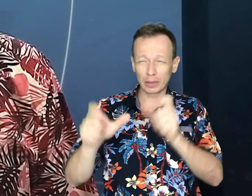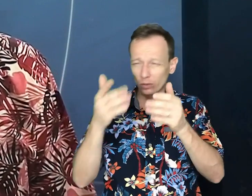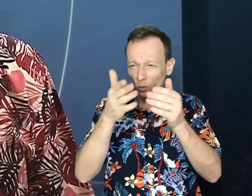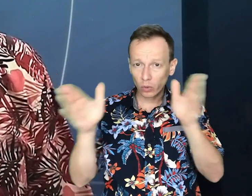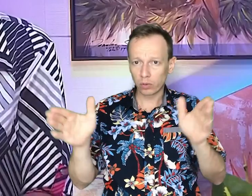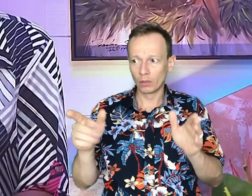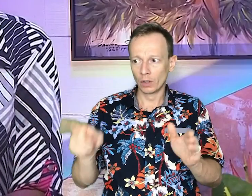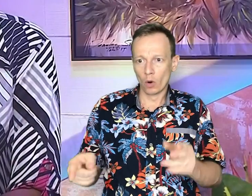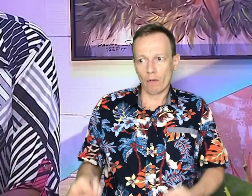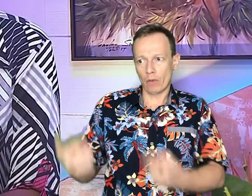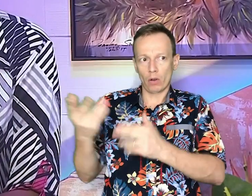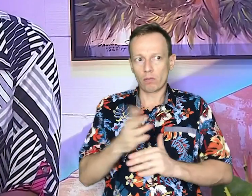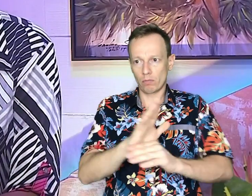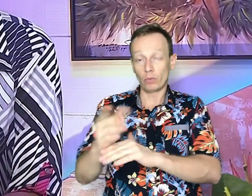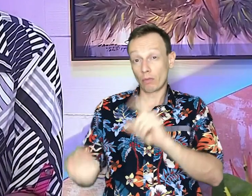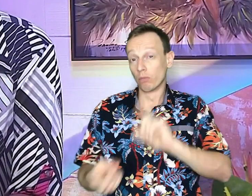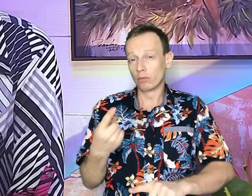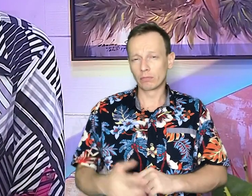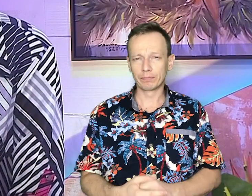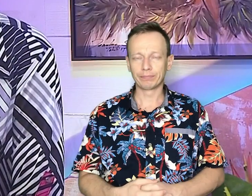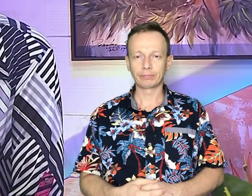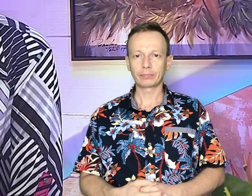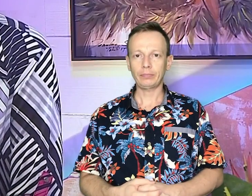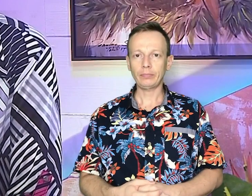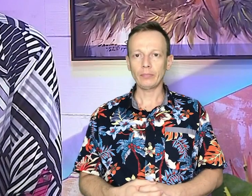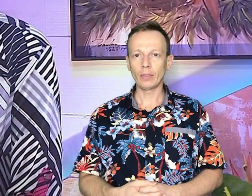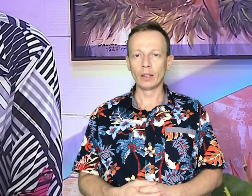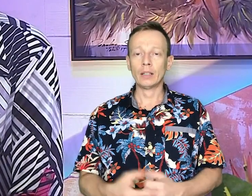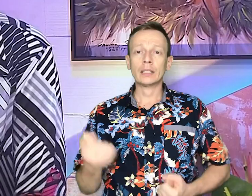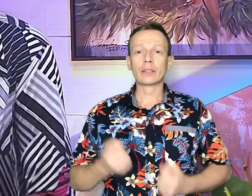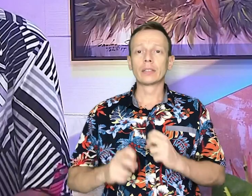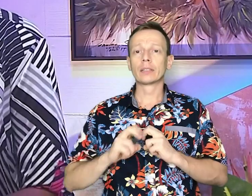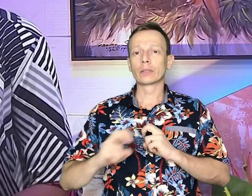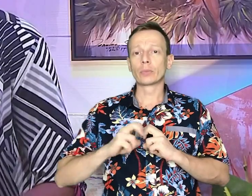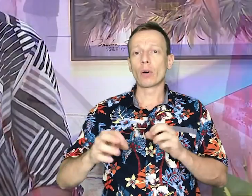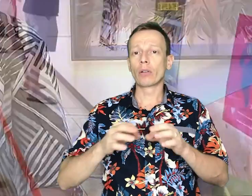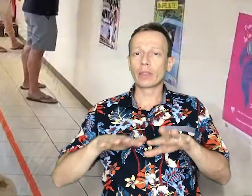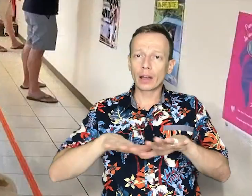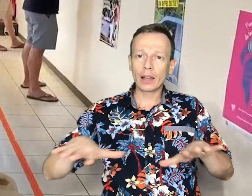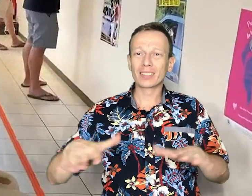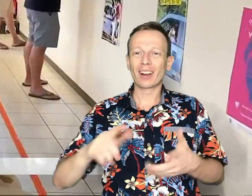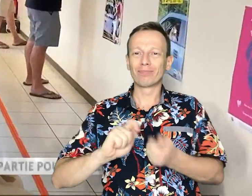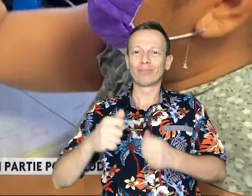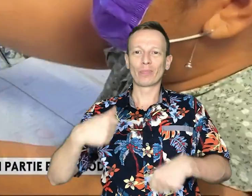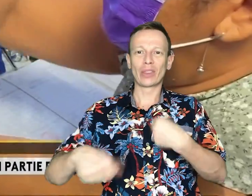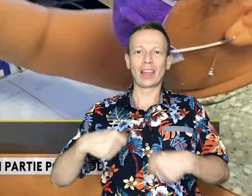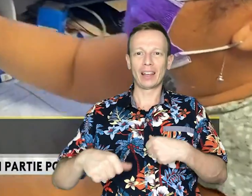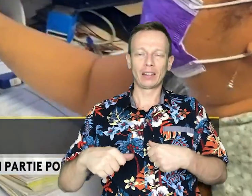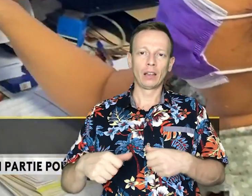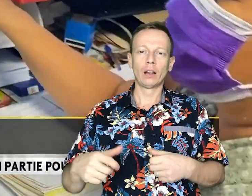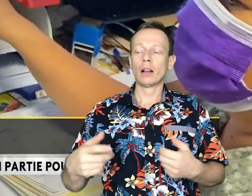jour. Les services de transport terrestre se modernisent. Toutes les données de la vie d'un véhicule à son propriétaire